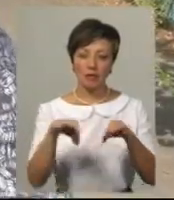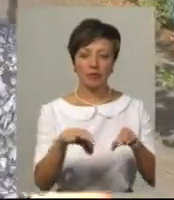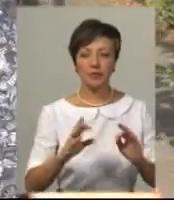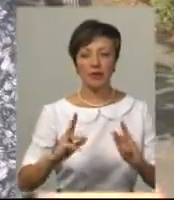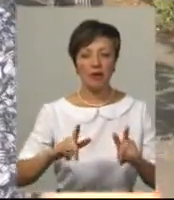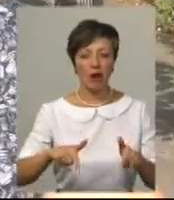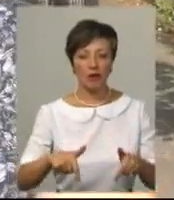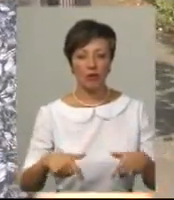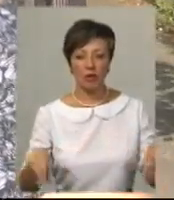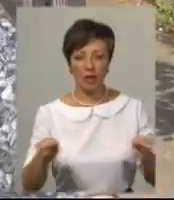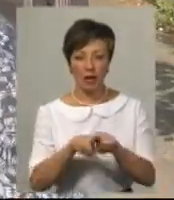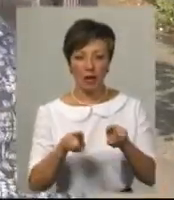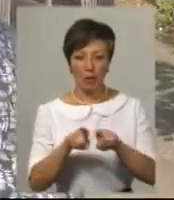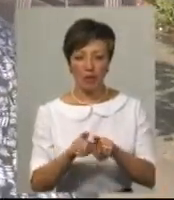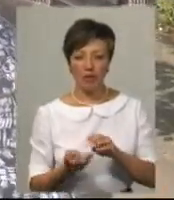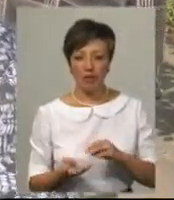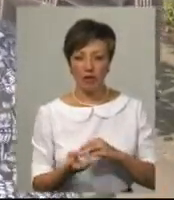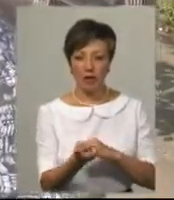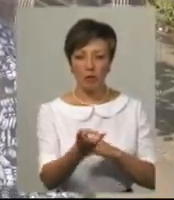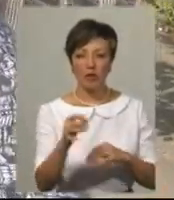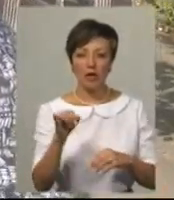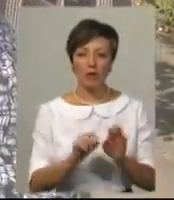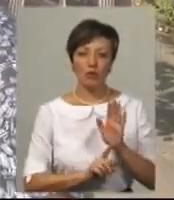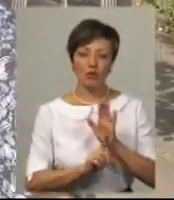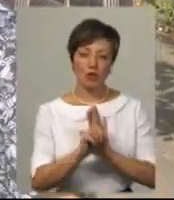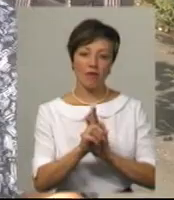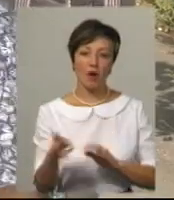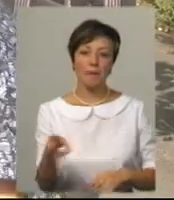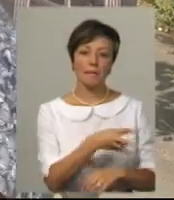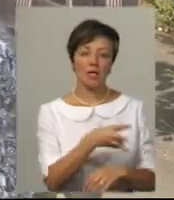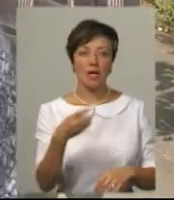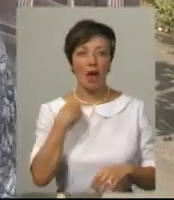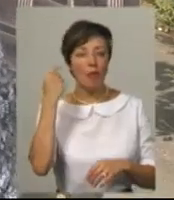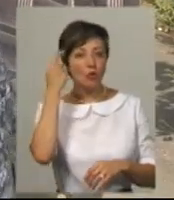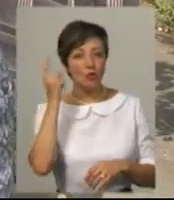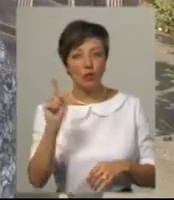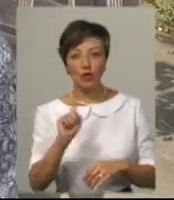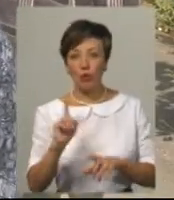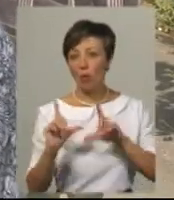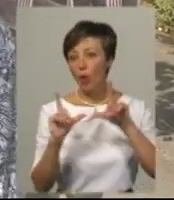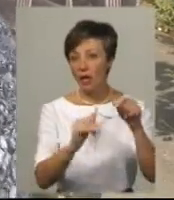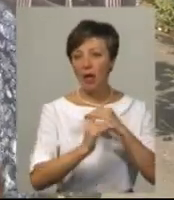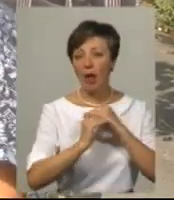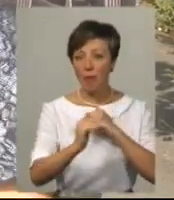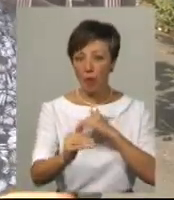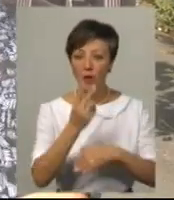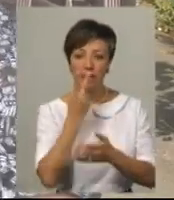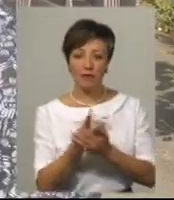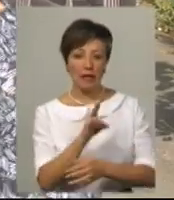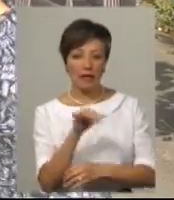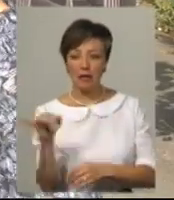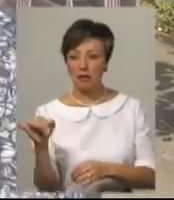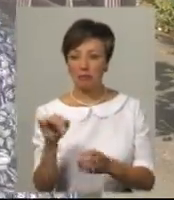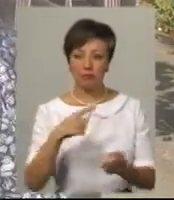Ось такими вілами. І почав бризкати, але я подумала, що поїде на поле. Дивлюся, ні, він